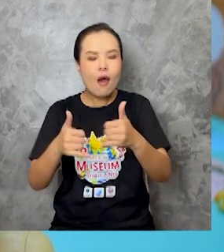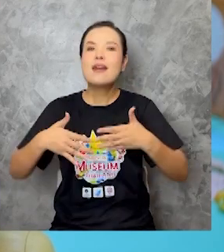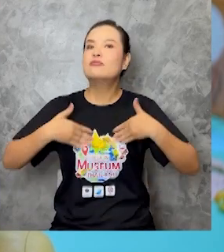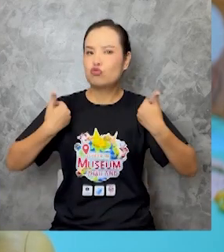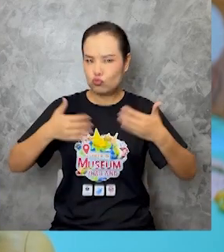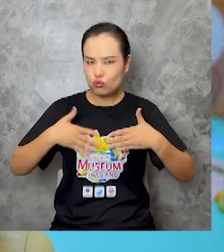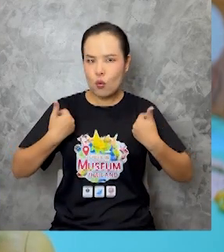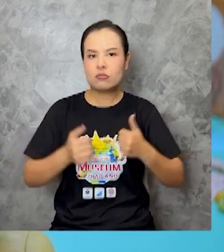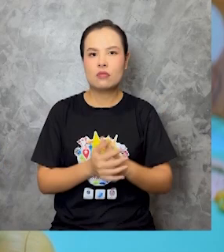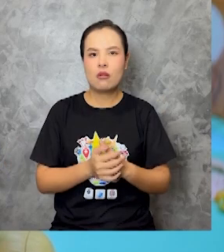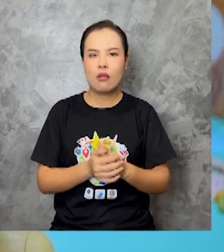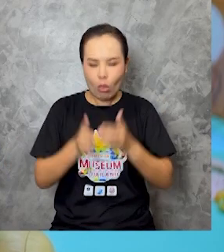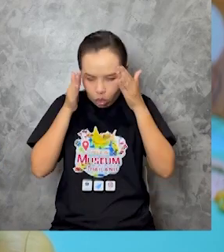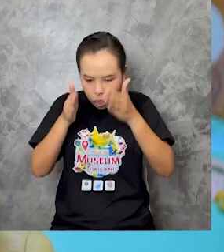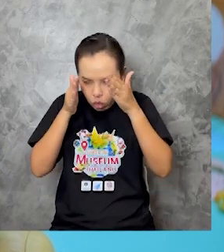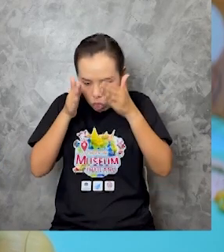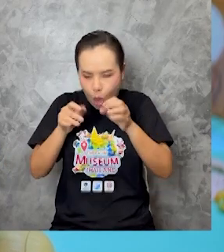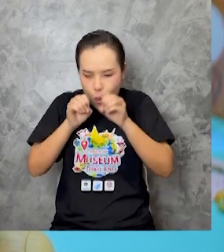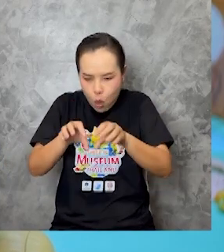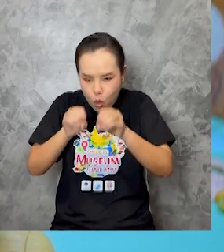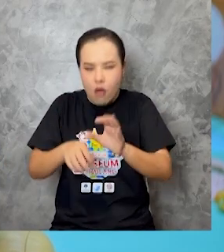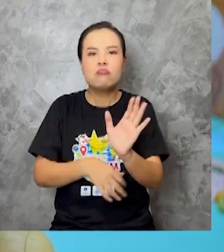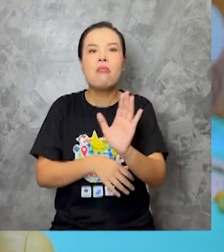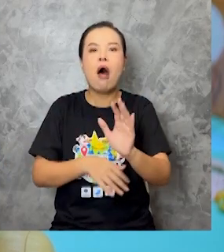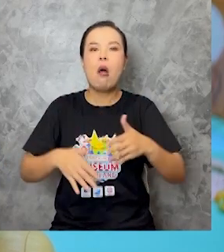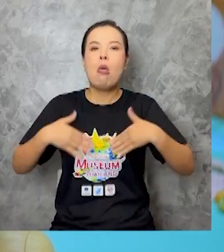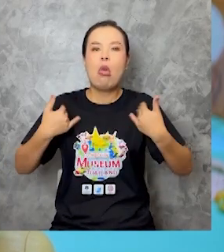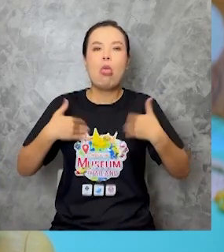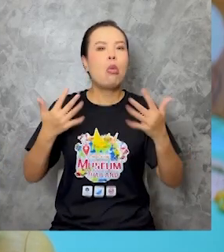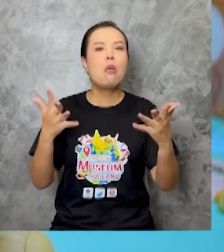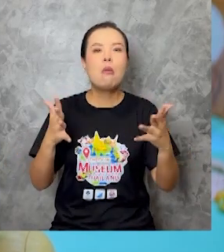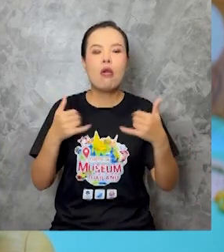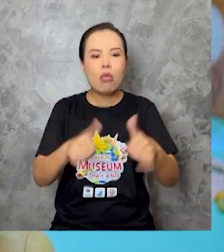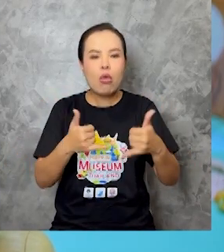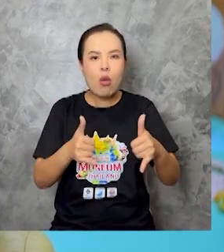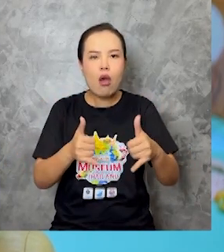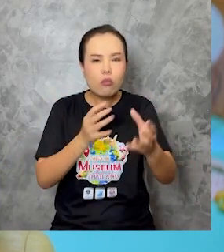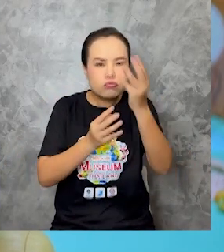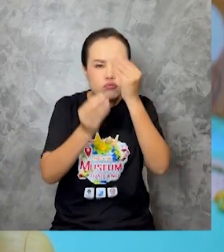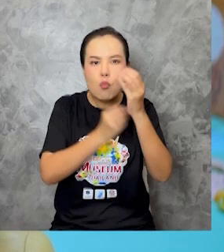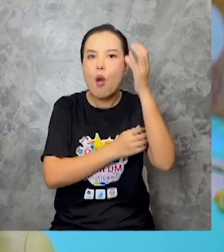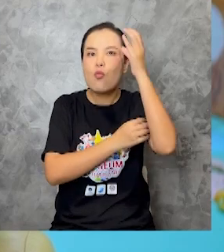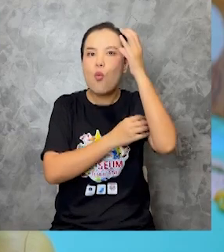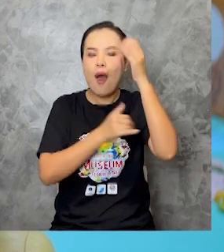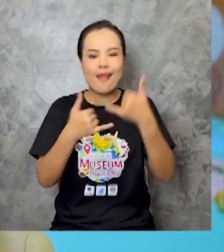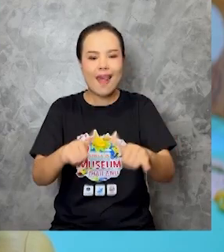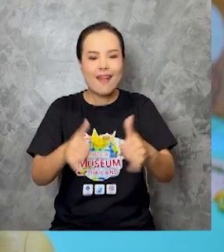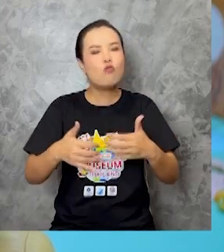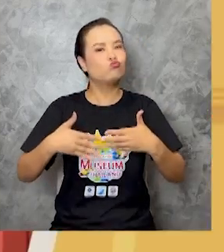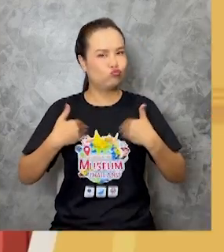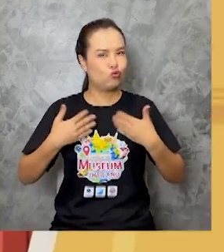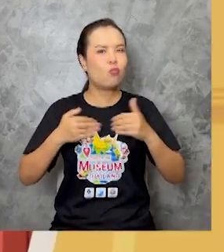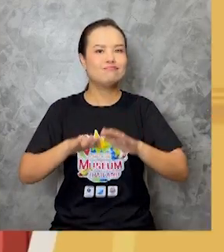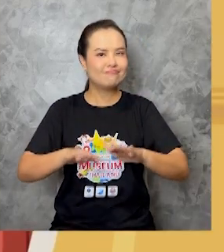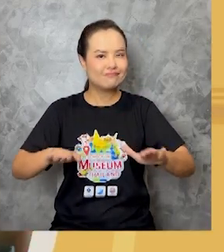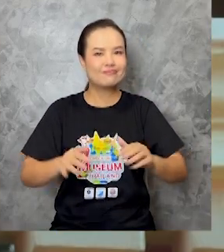นานไม่ใช่ว่ามุ่งหวังแต่จะสอนอย่างเดียวจนทำให้การเล่นนั้นไม่สนุกเพราะการเรียนรู้ที่ดีที่สุดคือเด็กจะต้องเล่นอย่างสนุกสนานด้วย